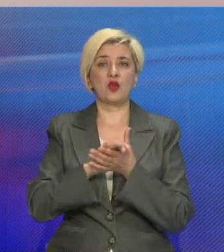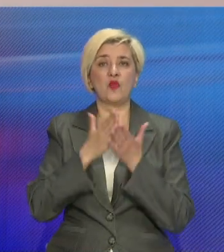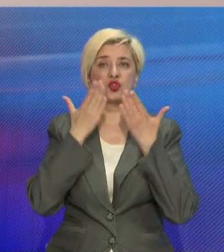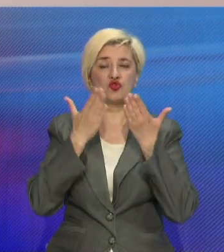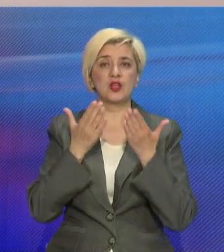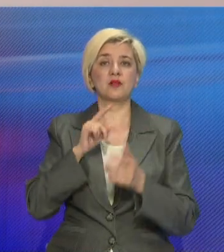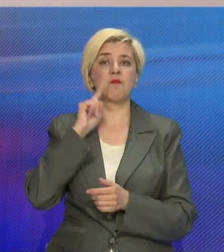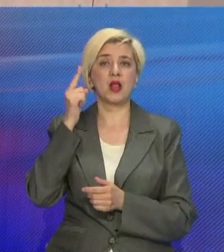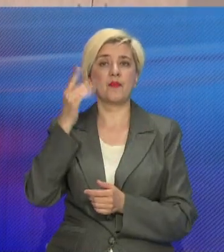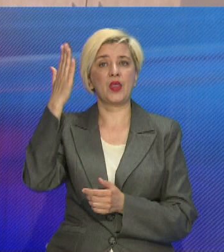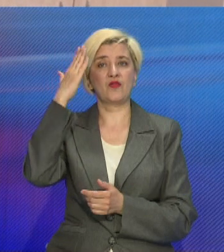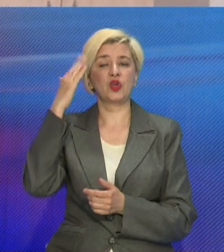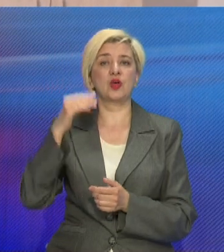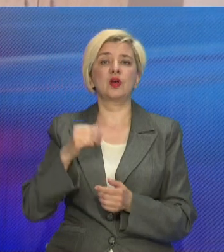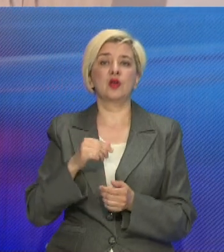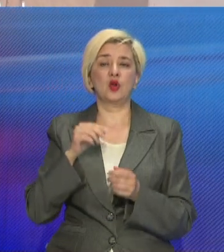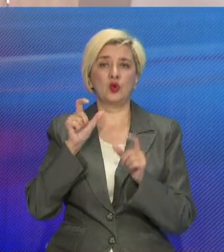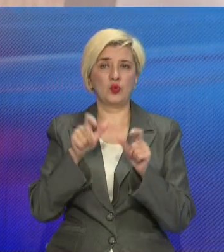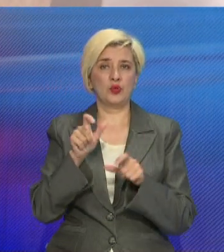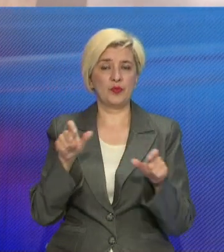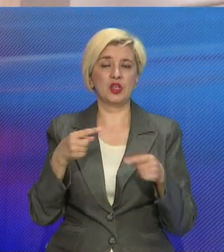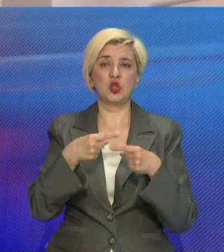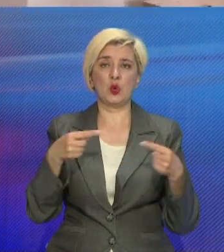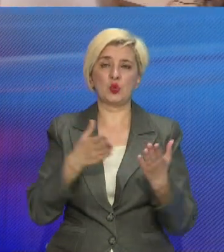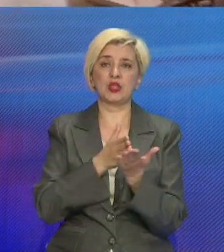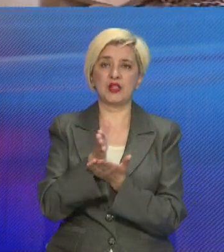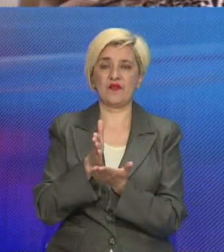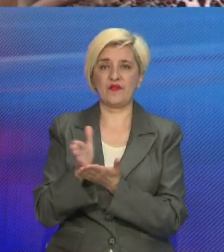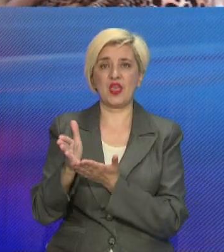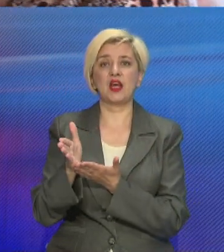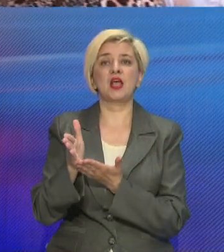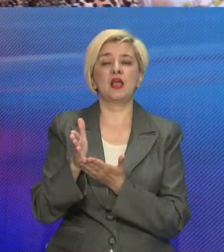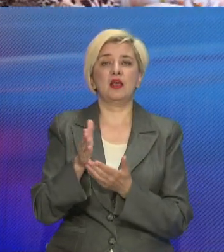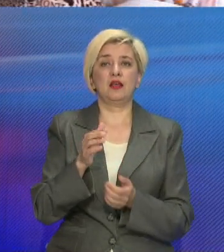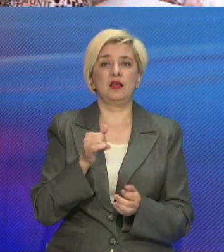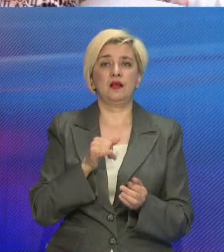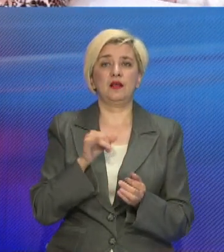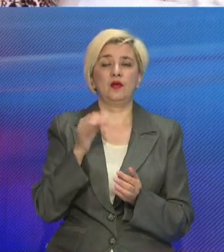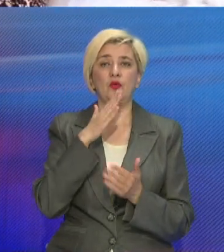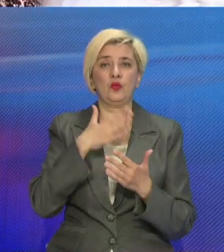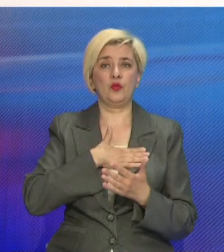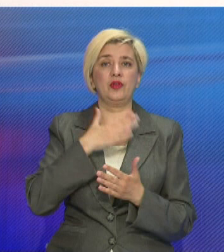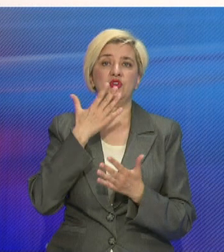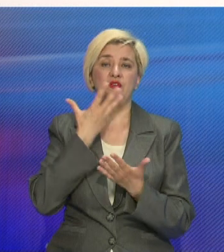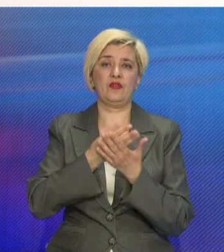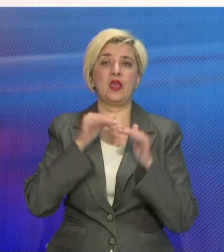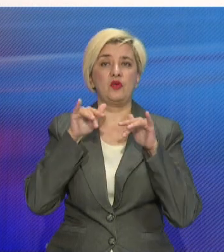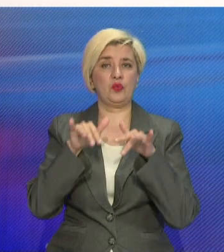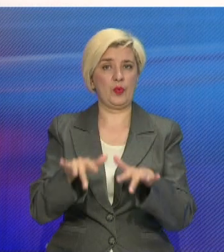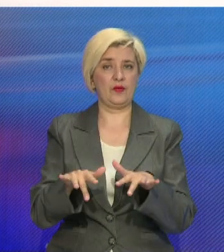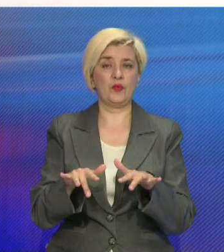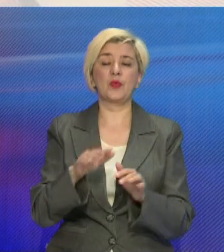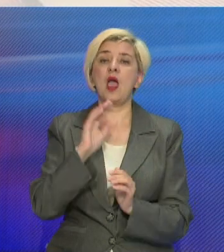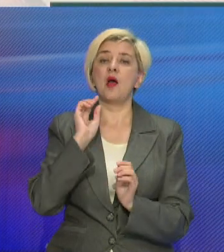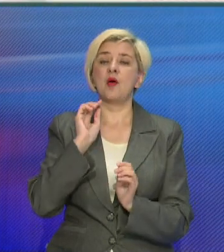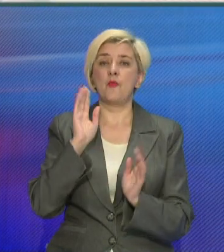талиновитыми, сумленными людьми из разных сфер и напрямков деятельности, безмежно улюбленных у свою справу. По воле лёсу